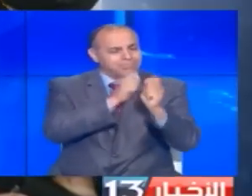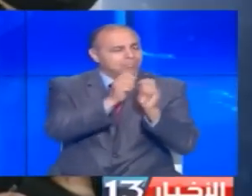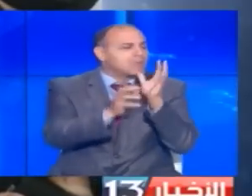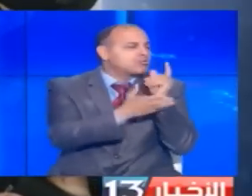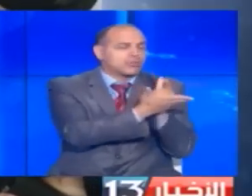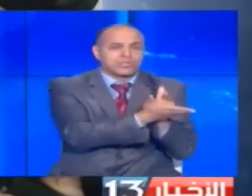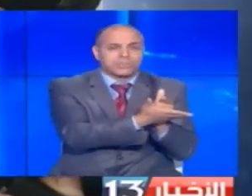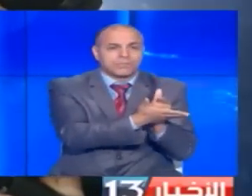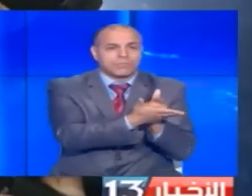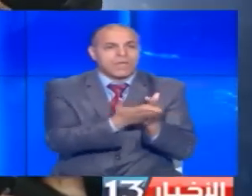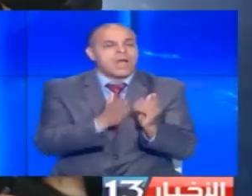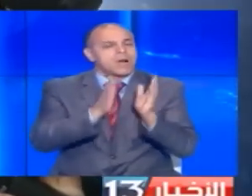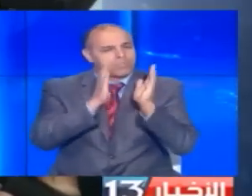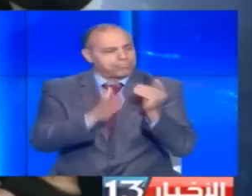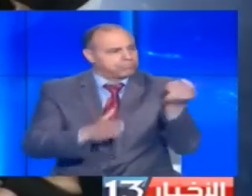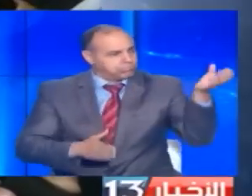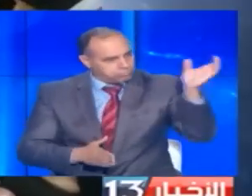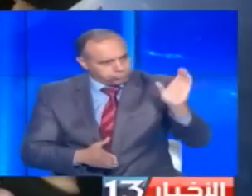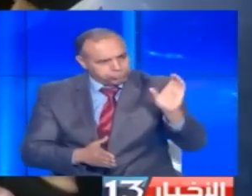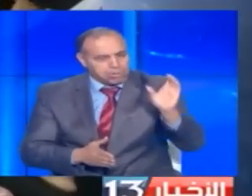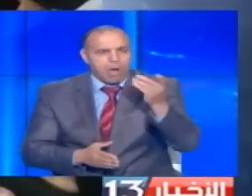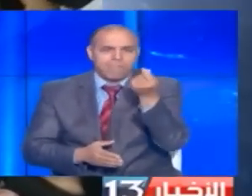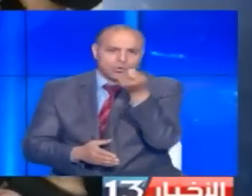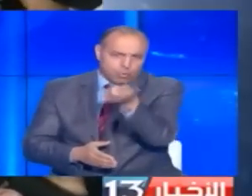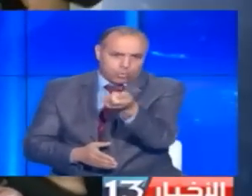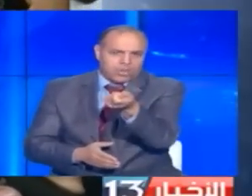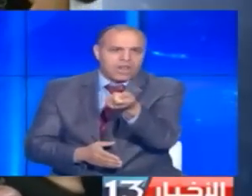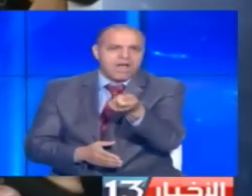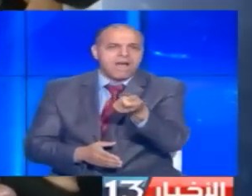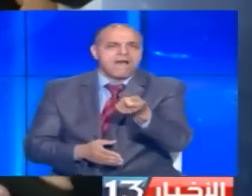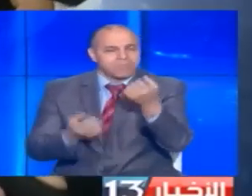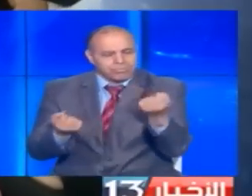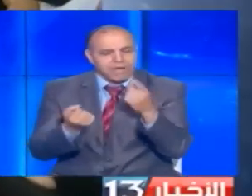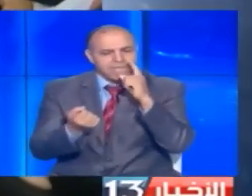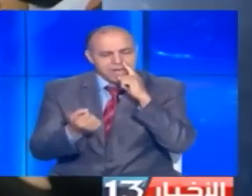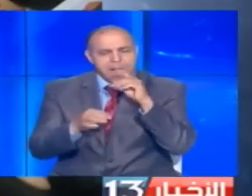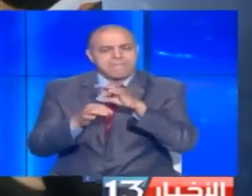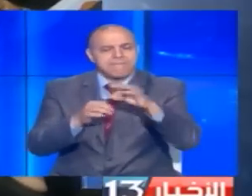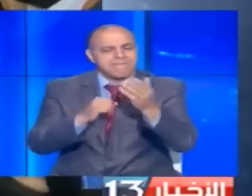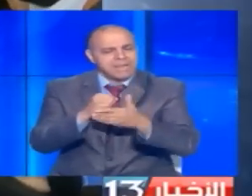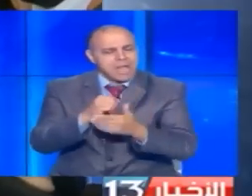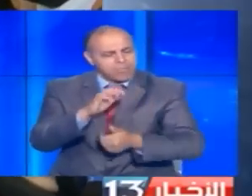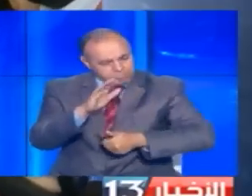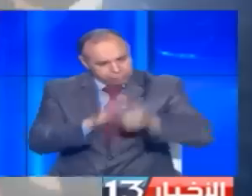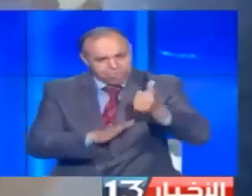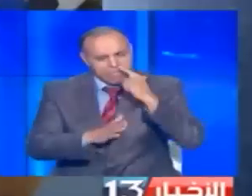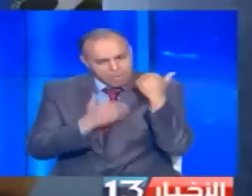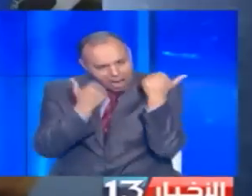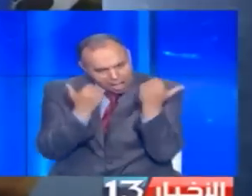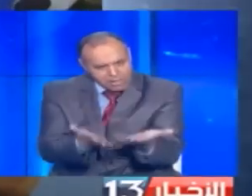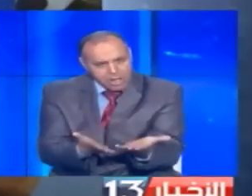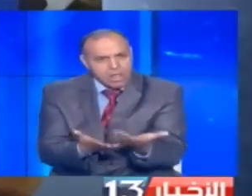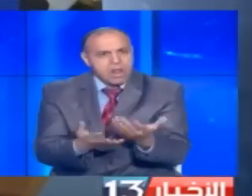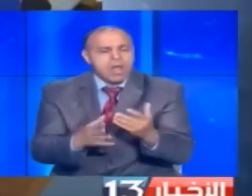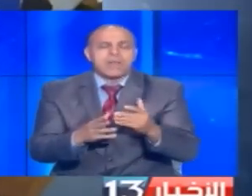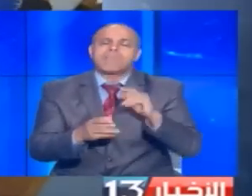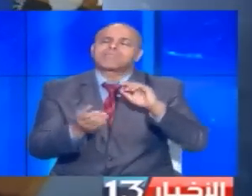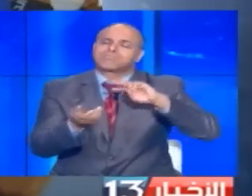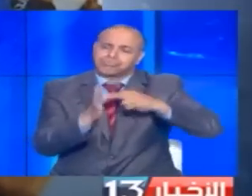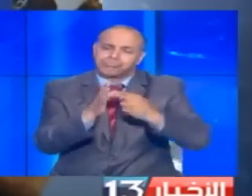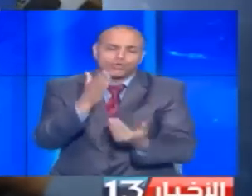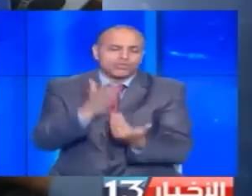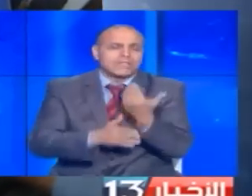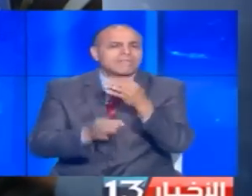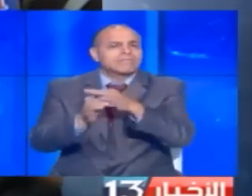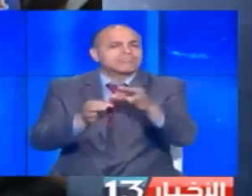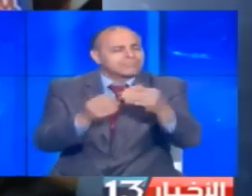أيضا خصصنا اعتماد مالي لتمويل أنشطة المرأة الفلاحية بامتياز للمرأة هذه. نحب نخلق ديناميكية في الأرياف